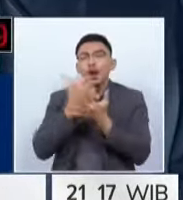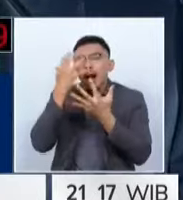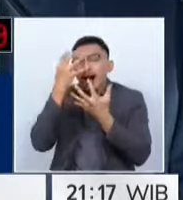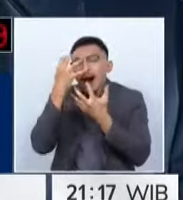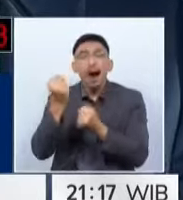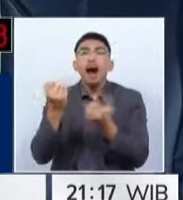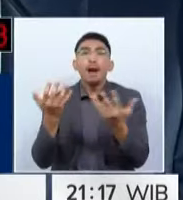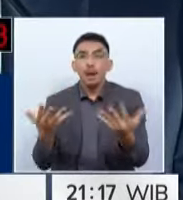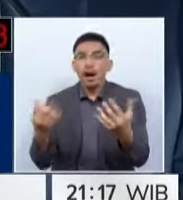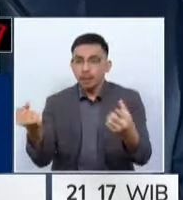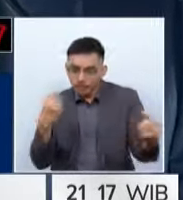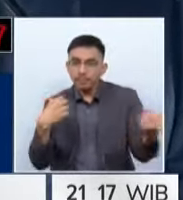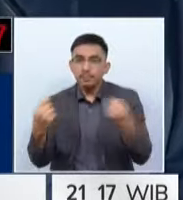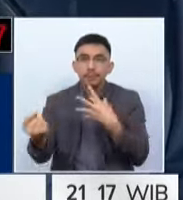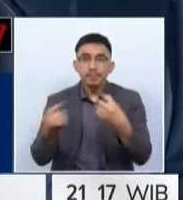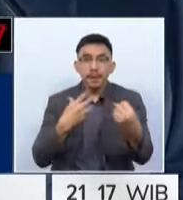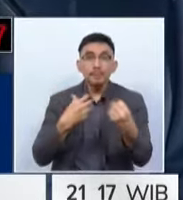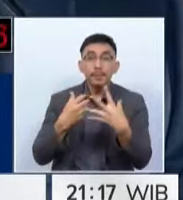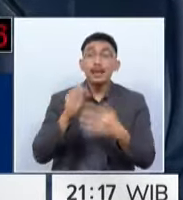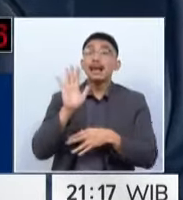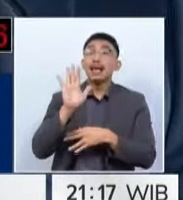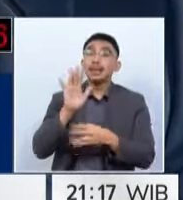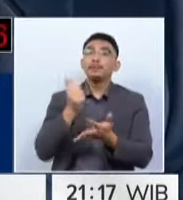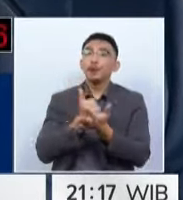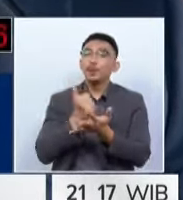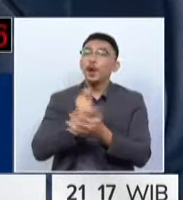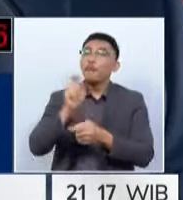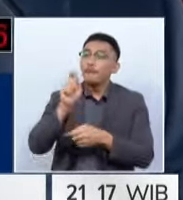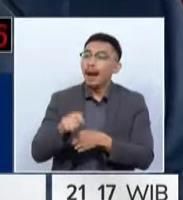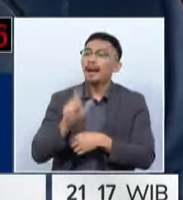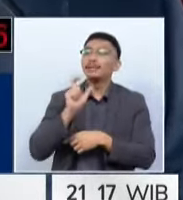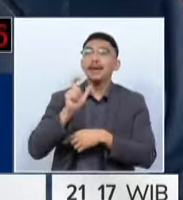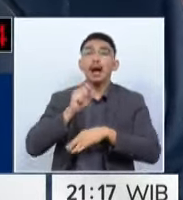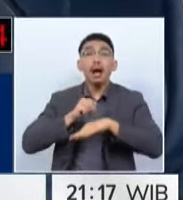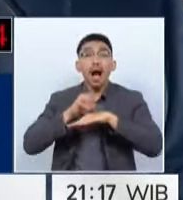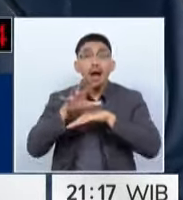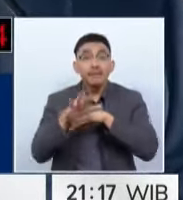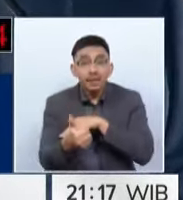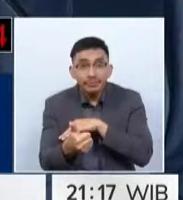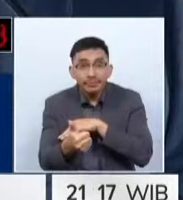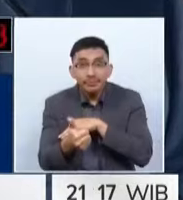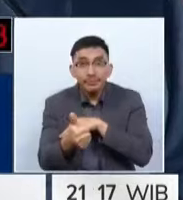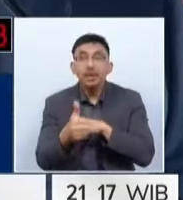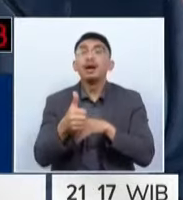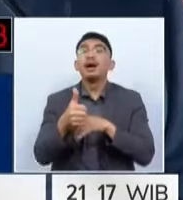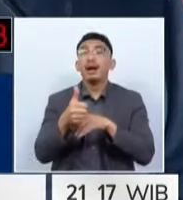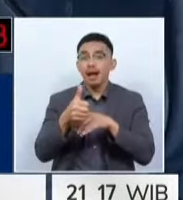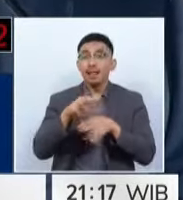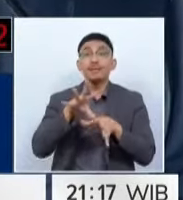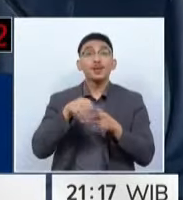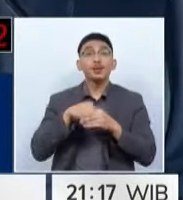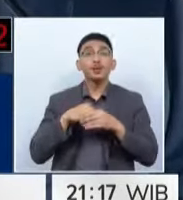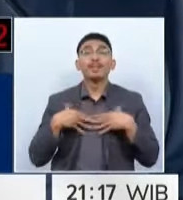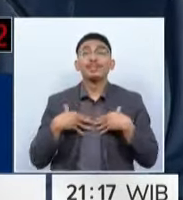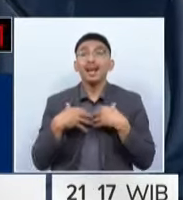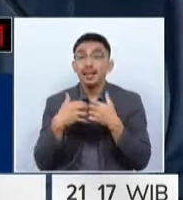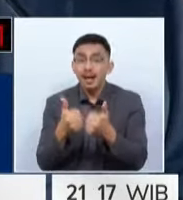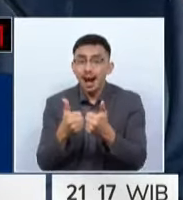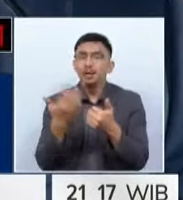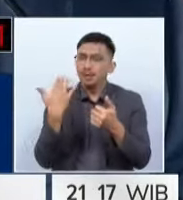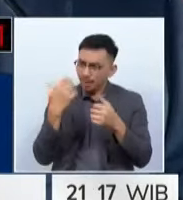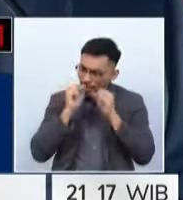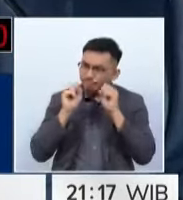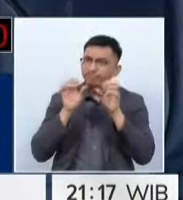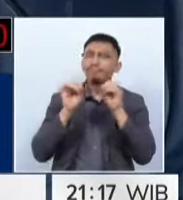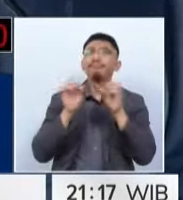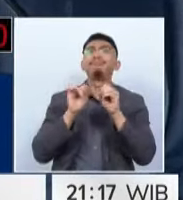menggunakan dengan sangat efektif termasuk pada soal kesejahteraan tadi yang disampaikan dan saya sepakat pada soal